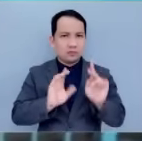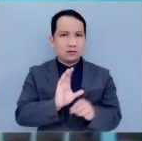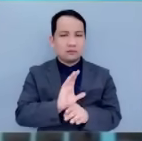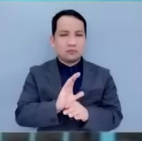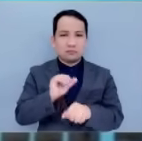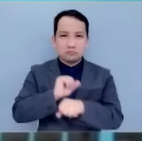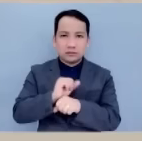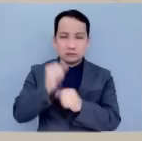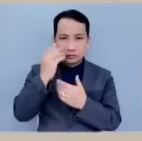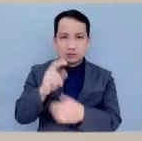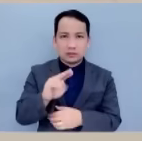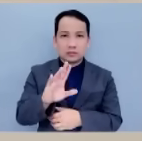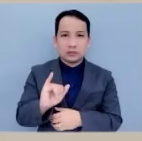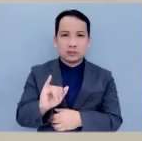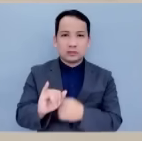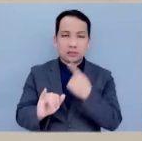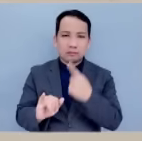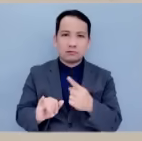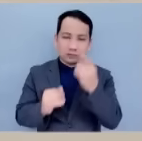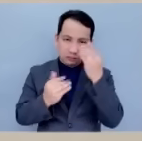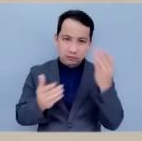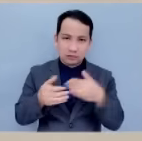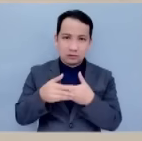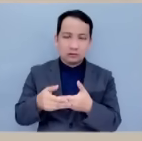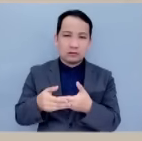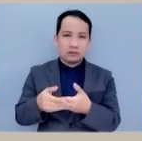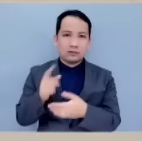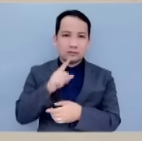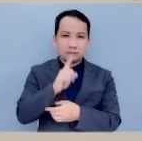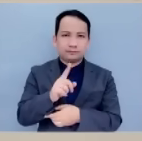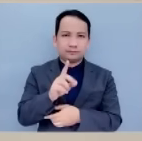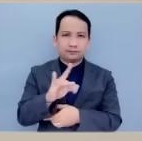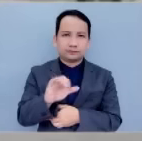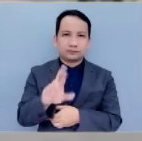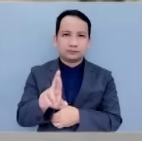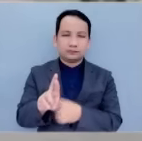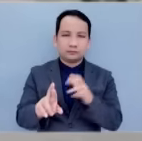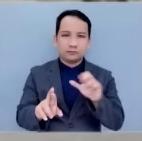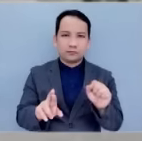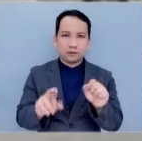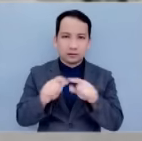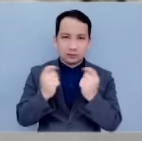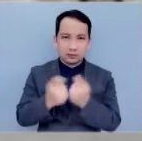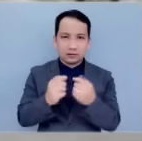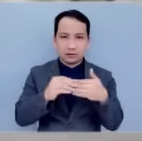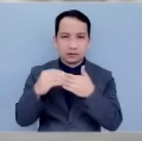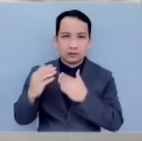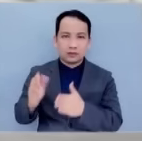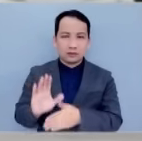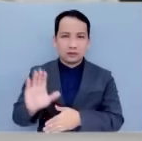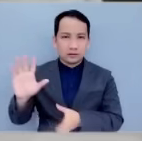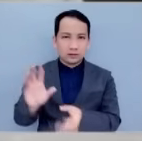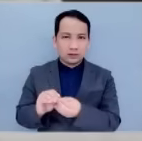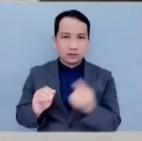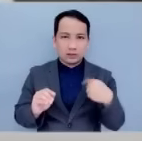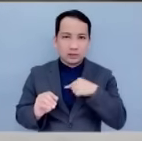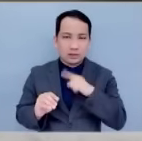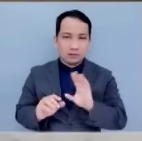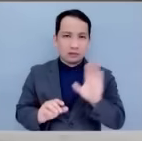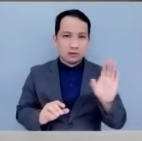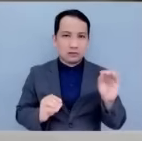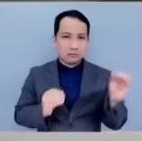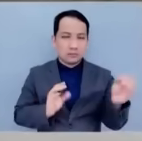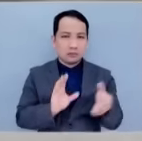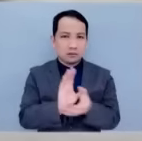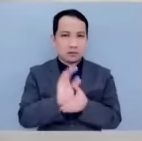naturang NBI agent. Katunayan, si Diarca raw ang team leader ng NBI Bacolod para sa mga operasyon laban sa